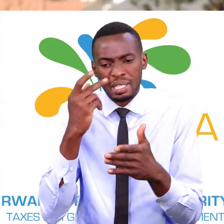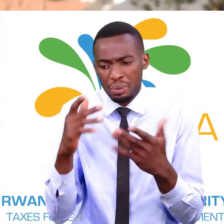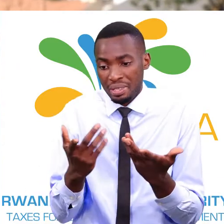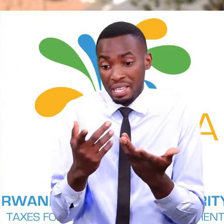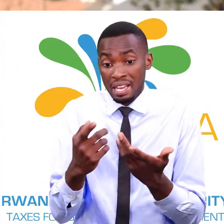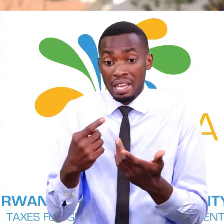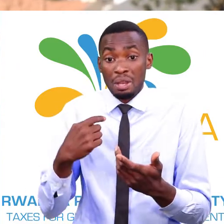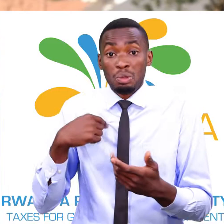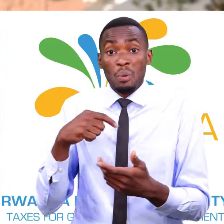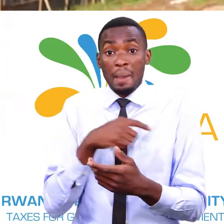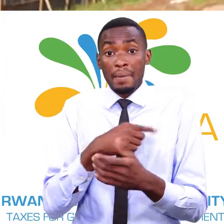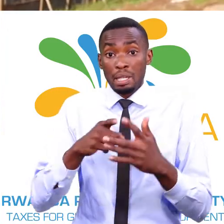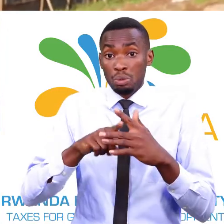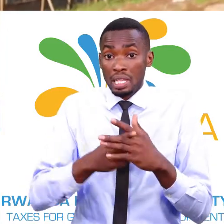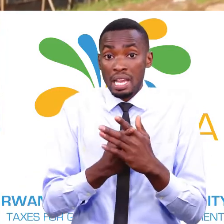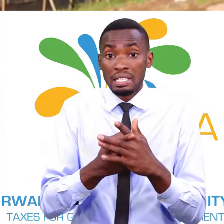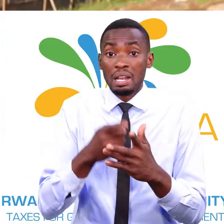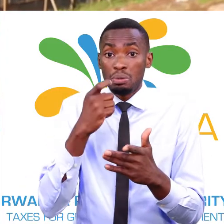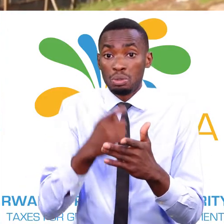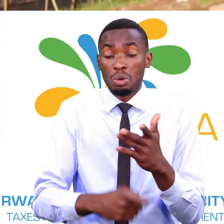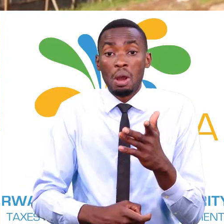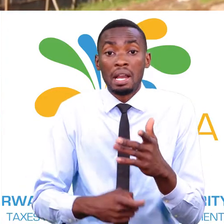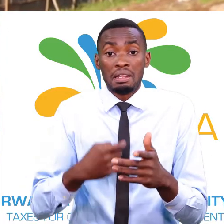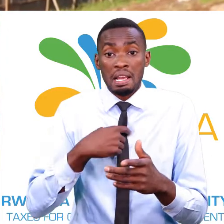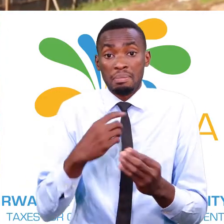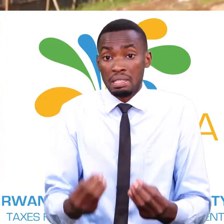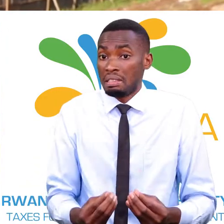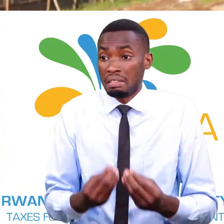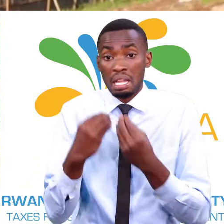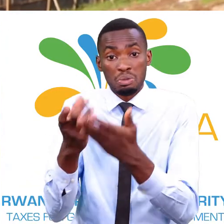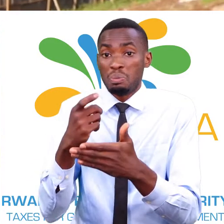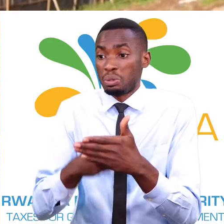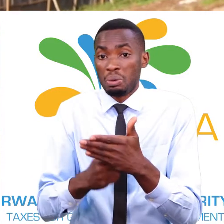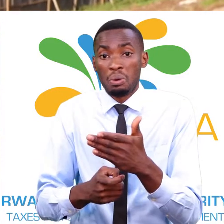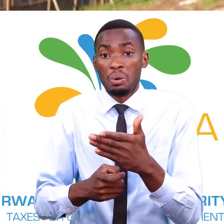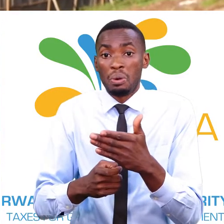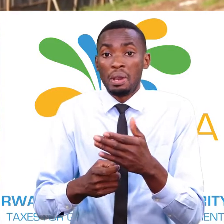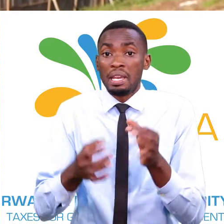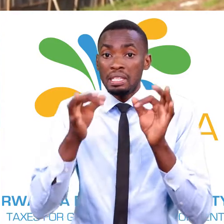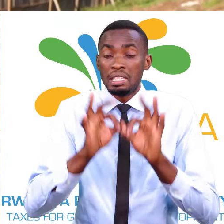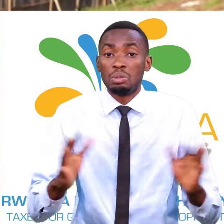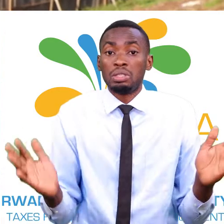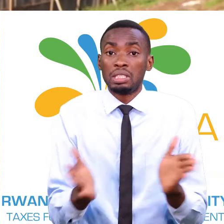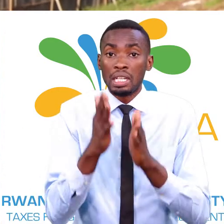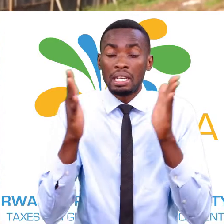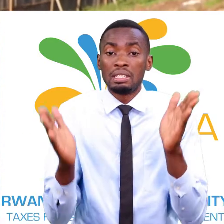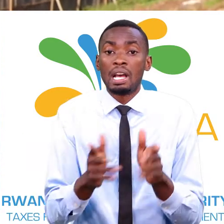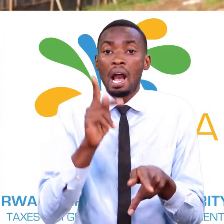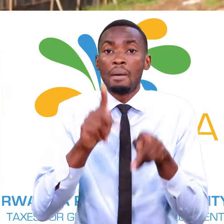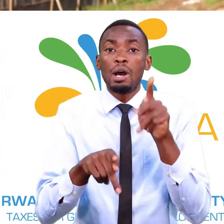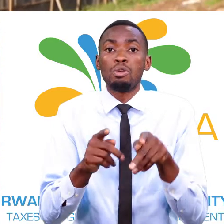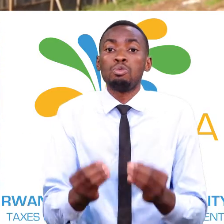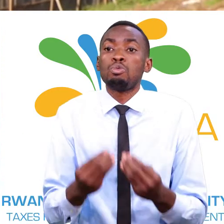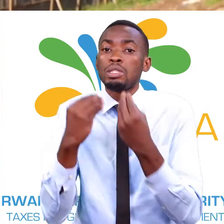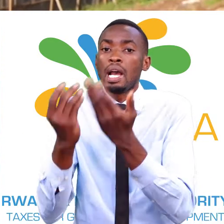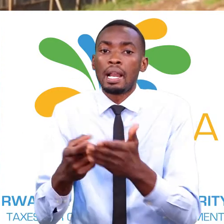dutangiye gusaba nanjye narasoze n'ibiganiro bihita ku maradiyo barabikurikirana na televiziyo icyo nshishikariza ni ugushishikariza abaturage